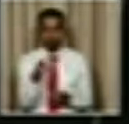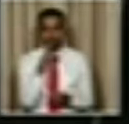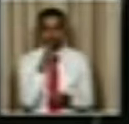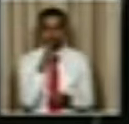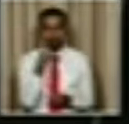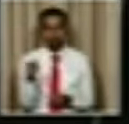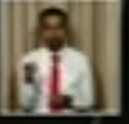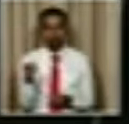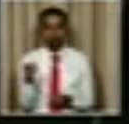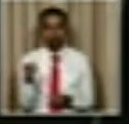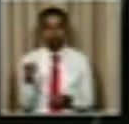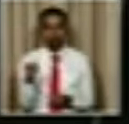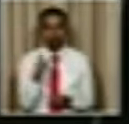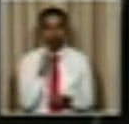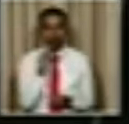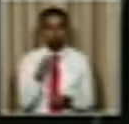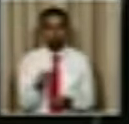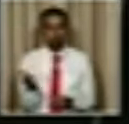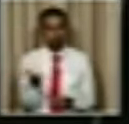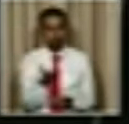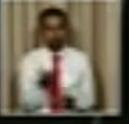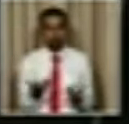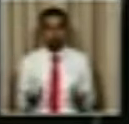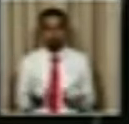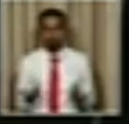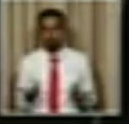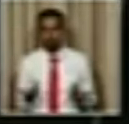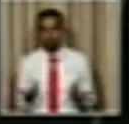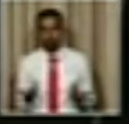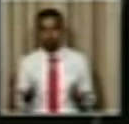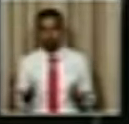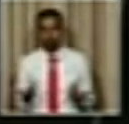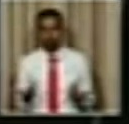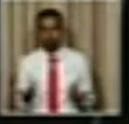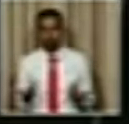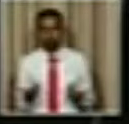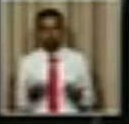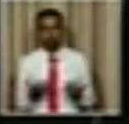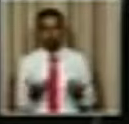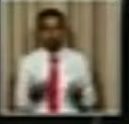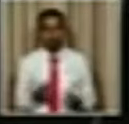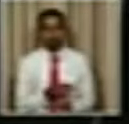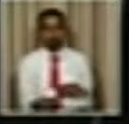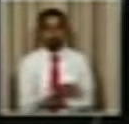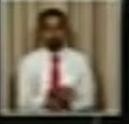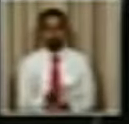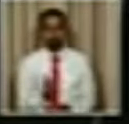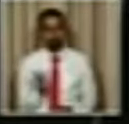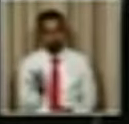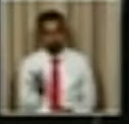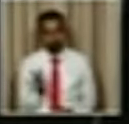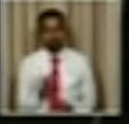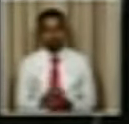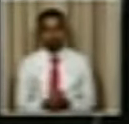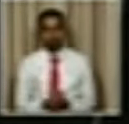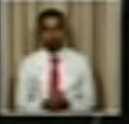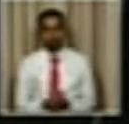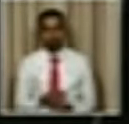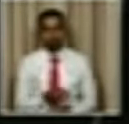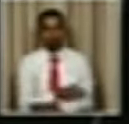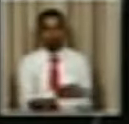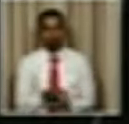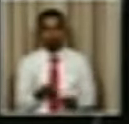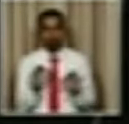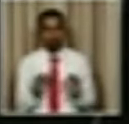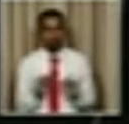අධිකරණයට මිනිසුරුවරයෙක් කියලා පත් කරන්න බෑ. ඒකට අවශ්‍ය කරන ක්‍රමවේදයක් තියෙනවා. ඒ අවශ්‍ය ක්‍රමවේදය